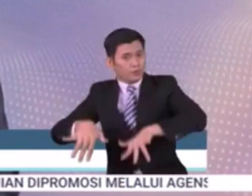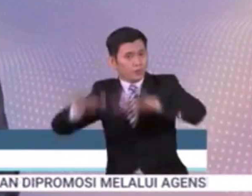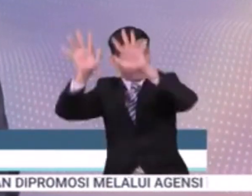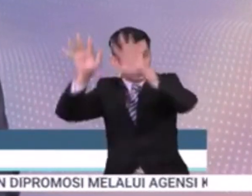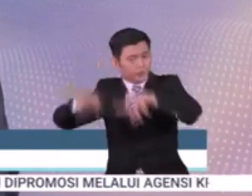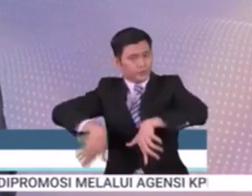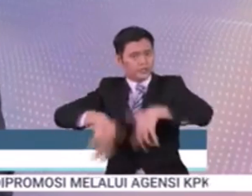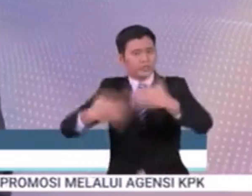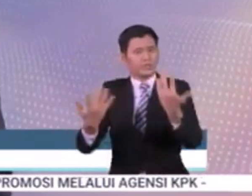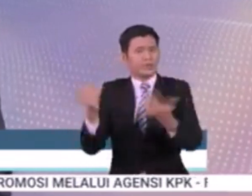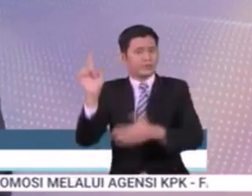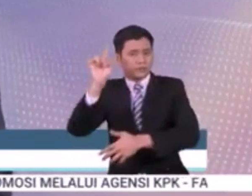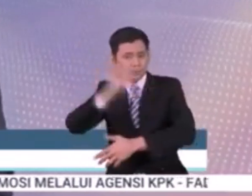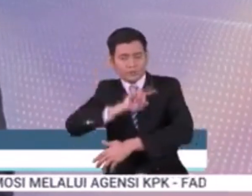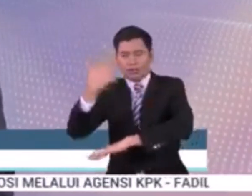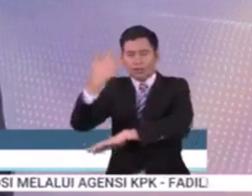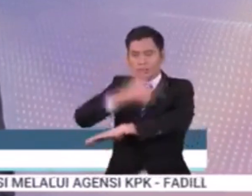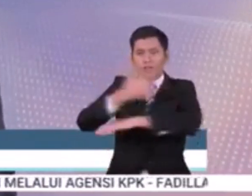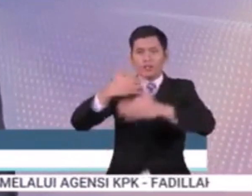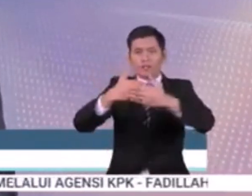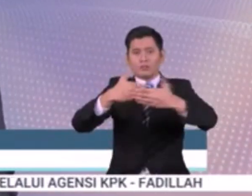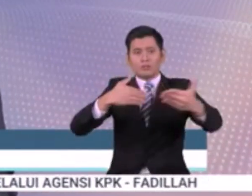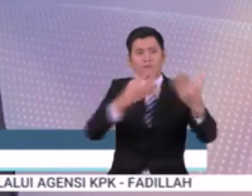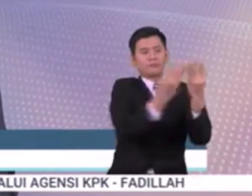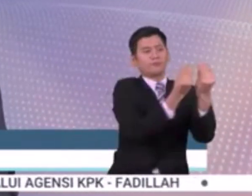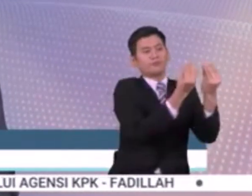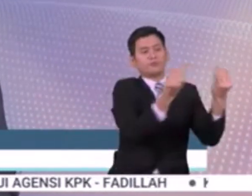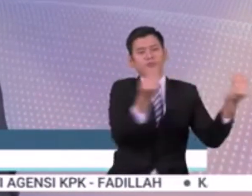kumulatif hari sebel runtuhan